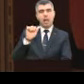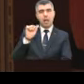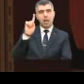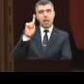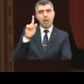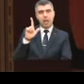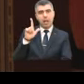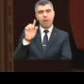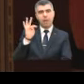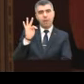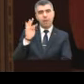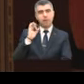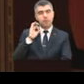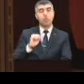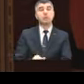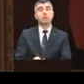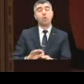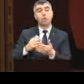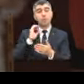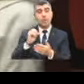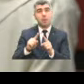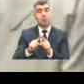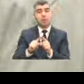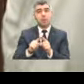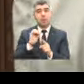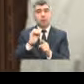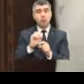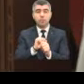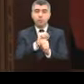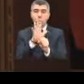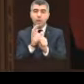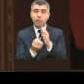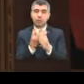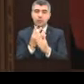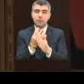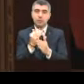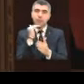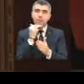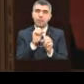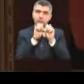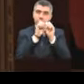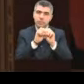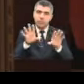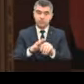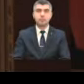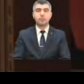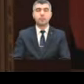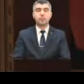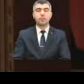أكثر خطورة من الأوميكرون. الأوميكرون كيختص بالسرعة ديال الانتشار ديالو. إذن يعني واش